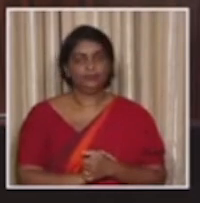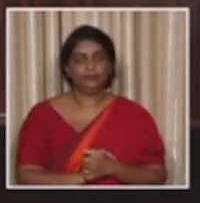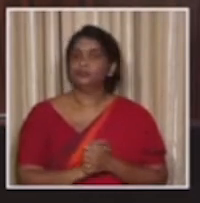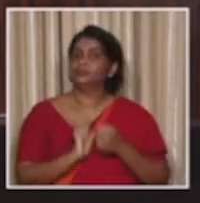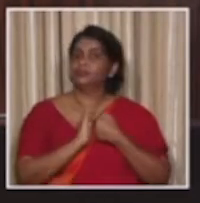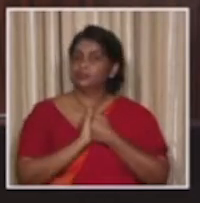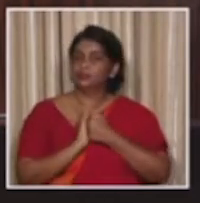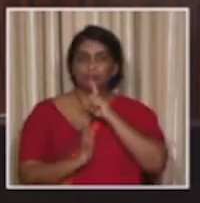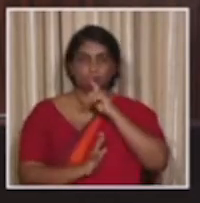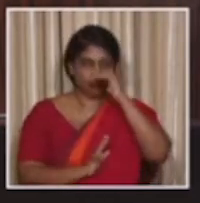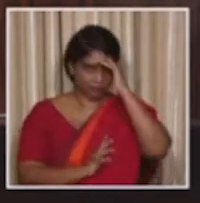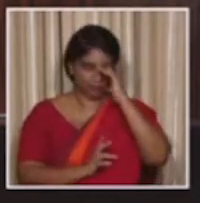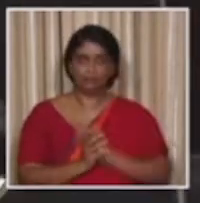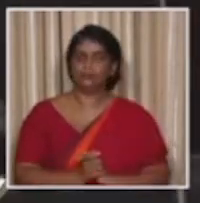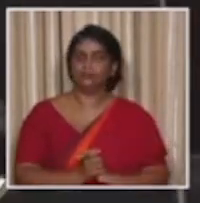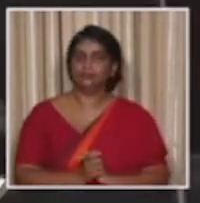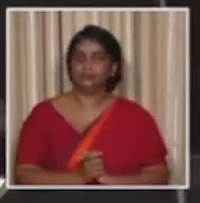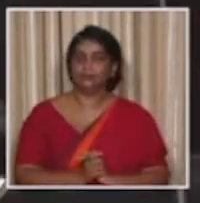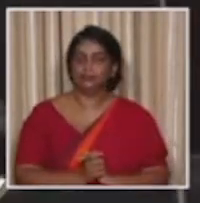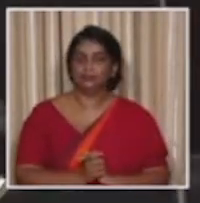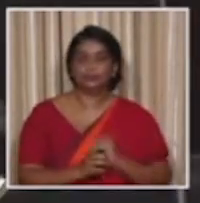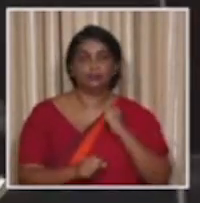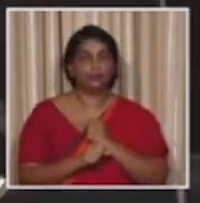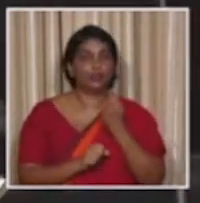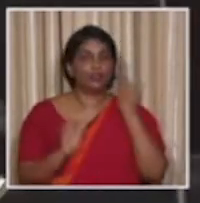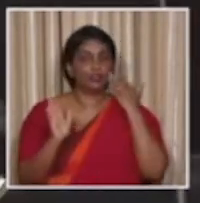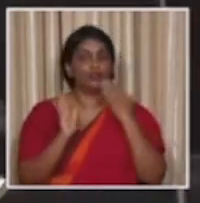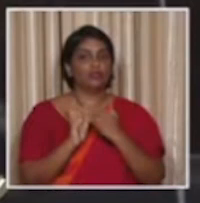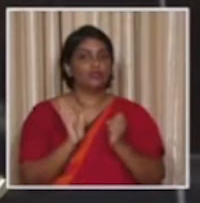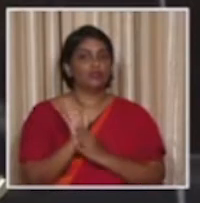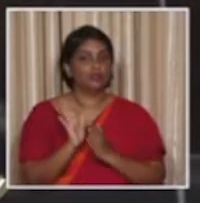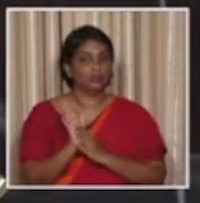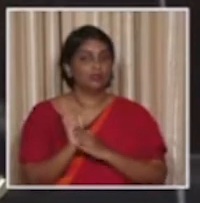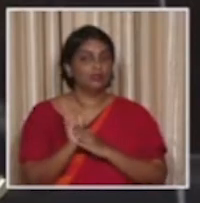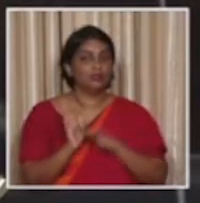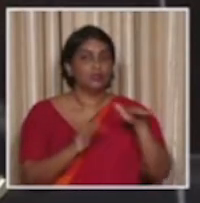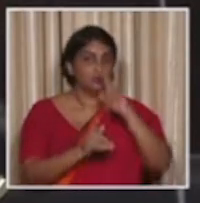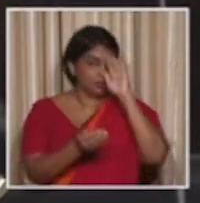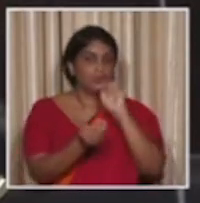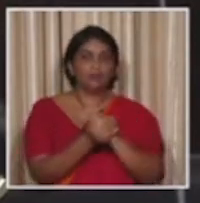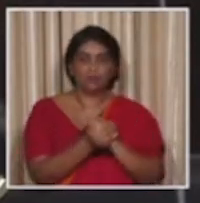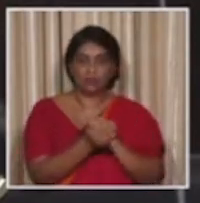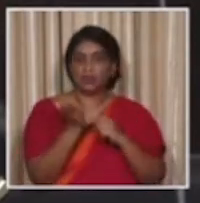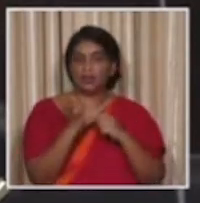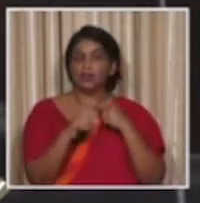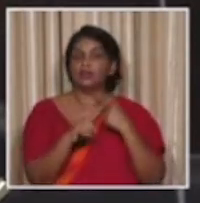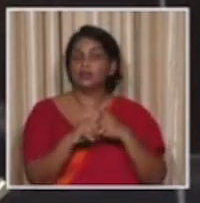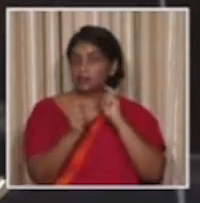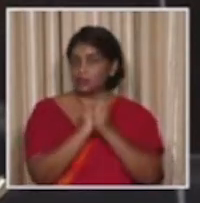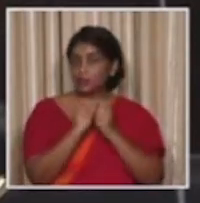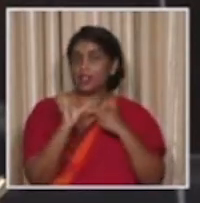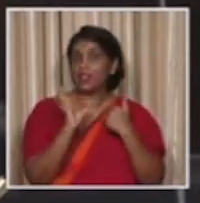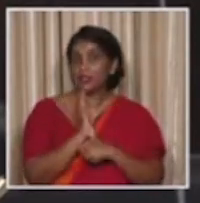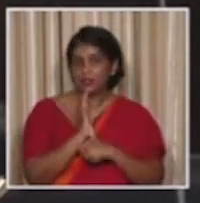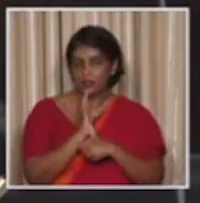ගරු කතානායකතුමා, රජයේ මුදල් පිළිබඳ කාර්ක සභාවේදී යොමු කරන සමාජ ආරක්ෂණ දායකත්ව බදු සංශෝධන පනත්